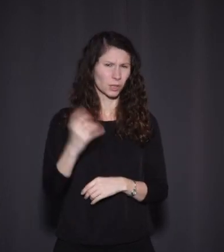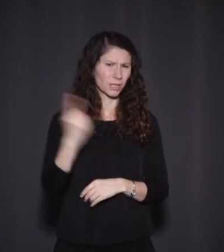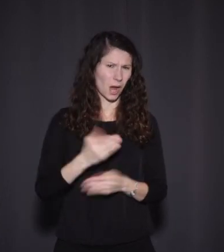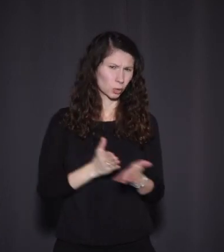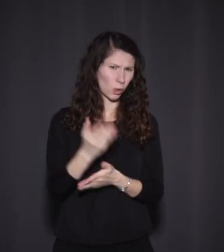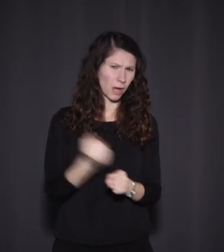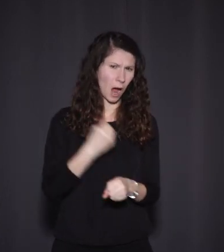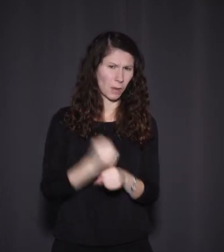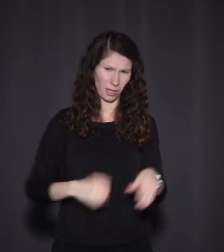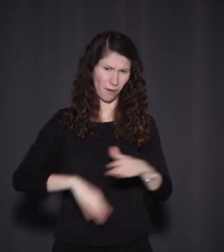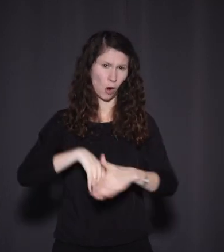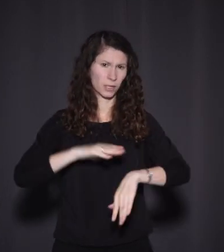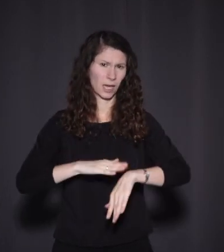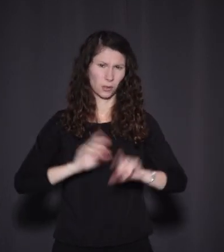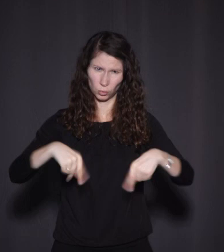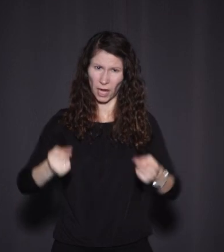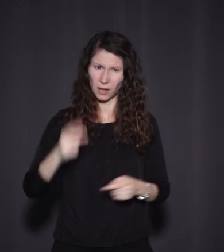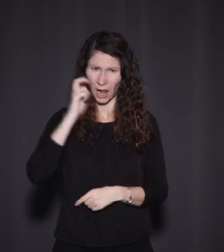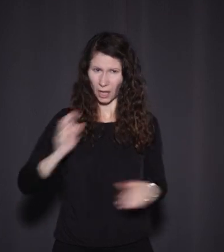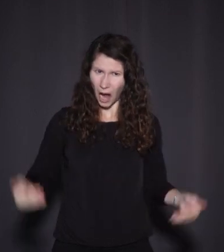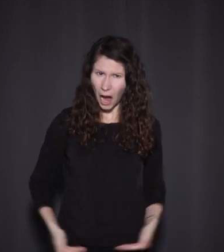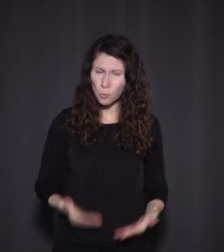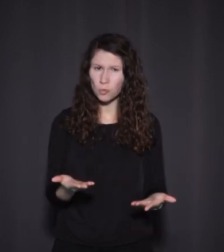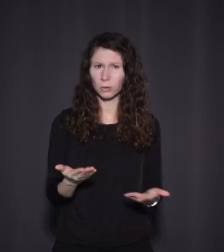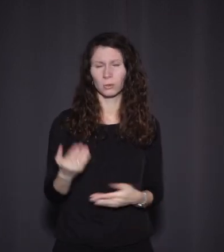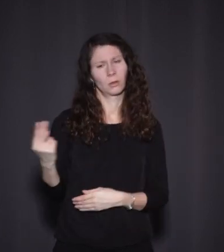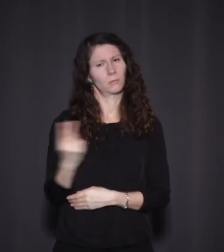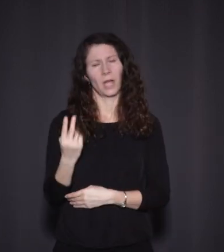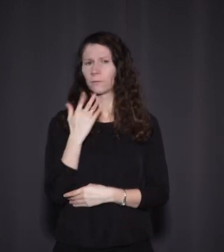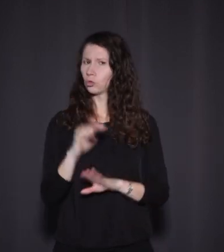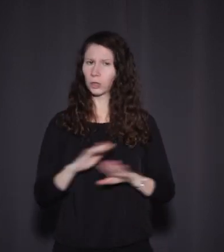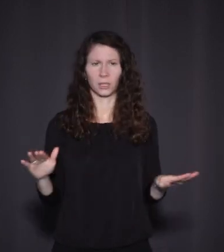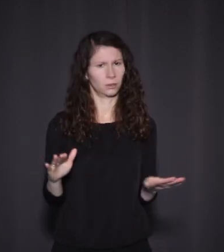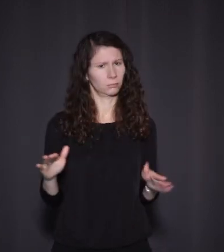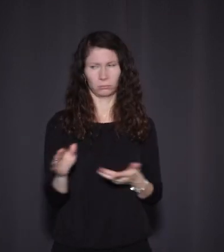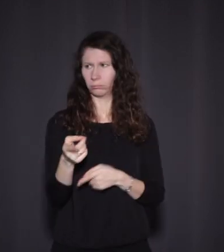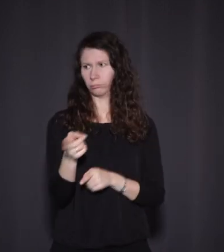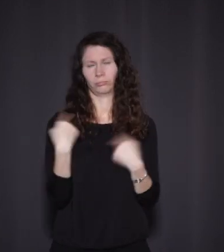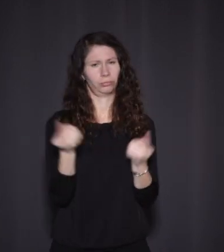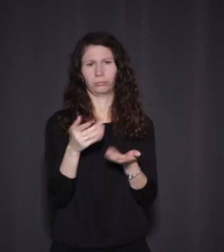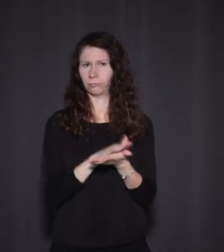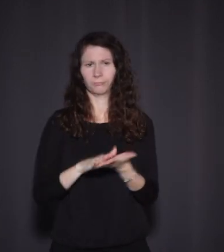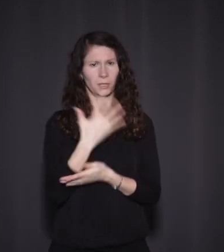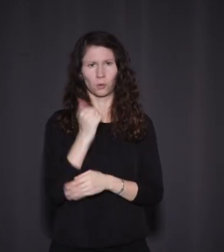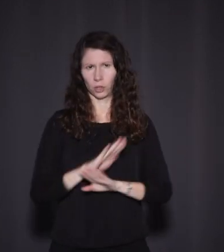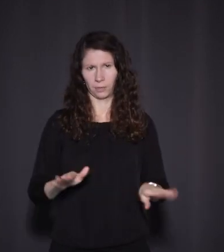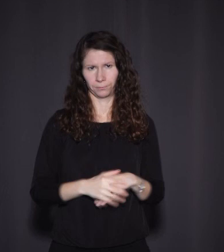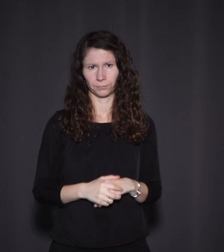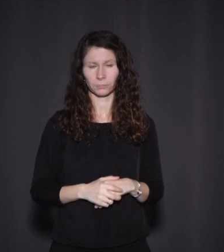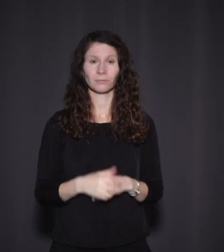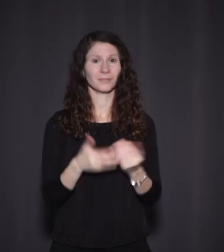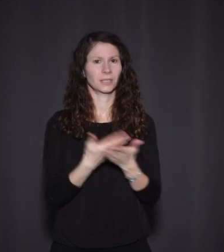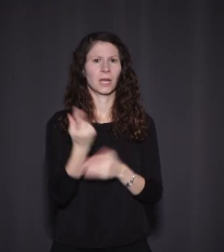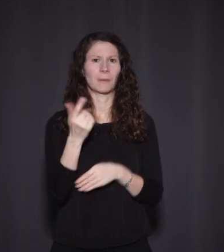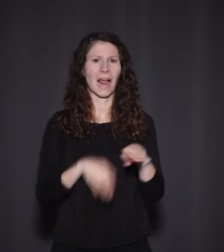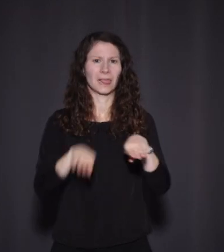gearbeitet, Vollzeit und dann Altersarmut. Das wollen wir beide nicht, das will niemand. Und deswegen muss man daran, dem hilft doch die Kapitaldeckung nicht,